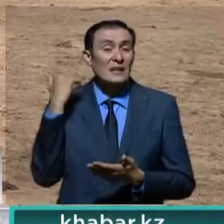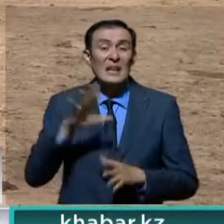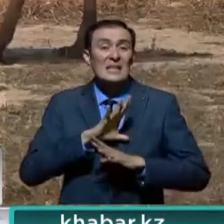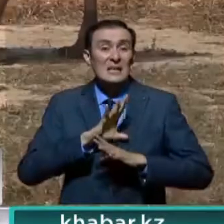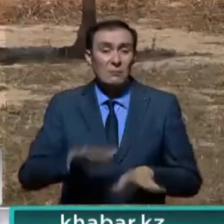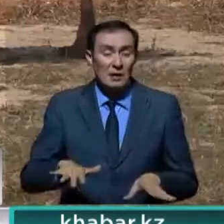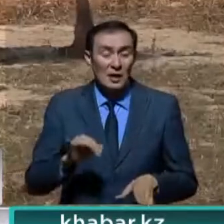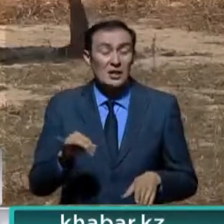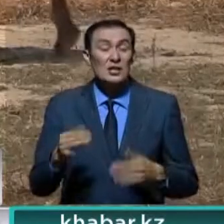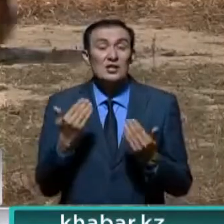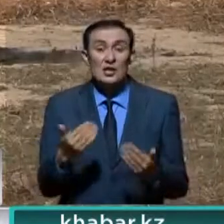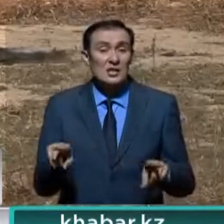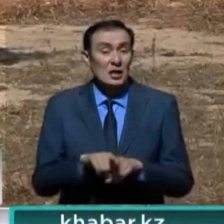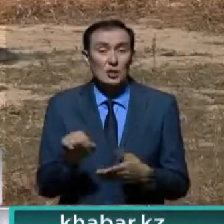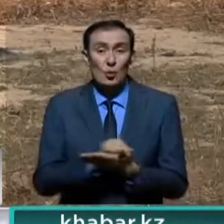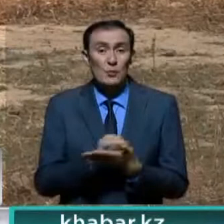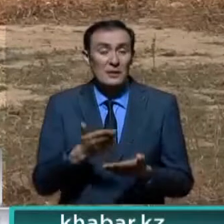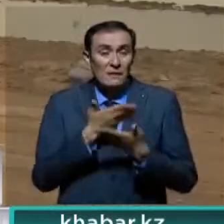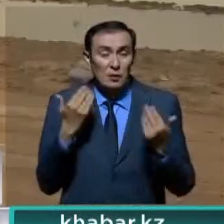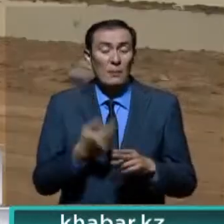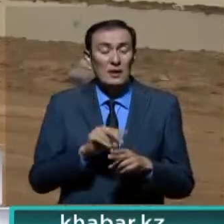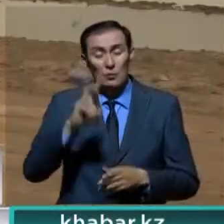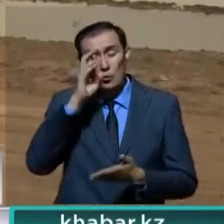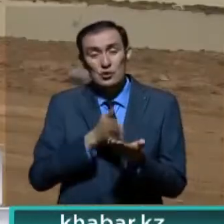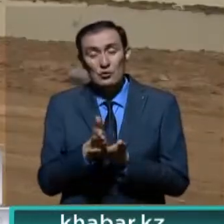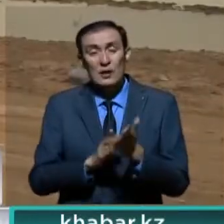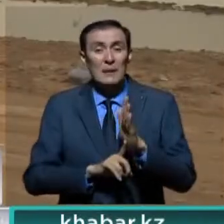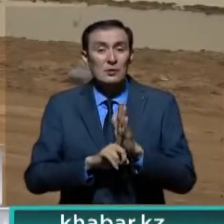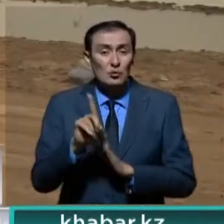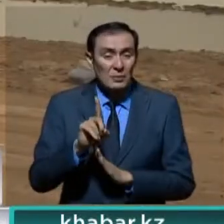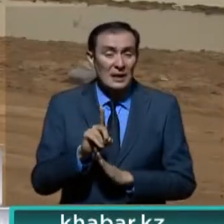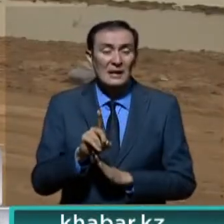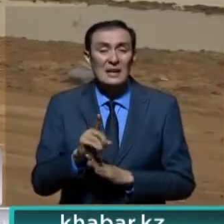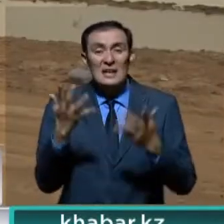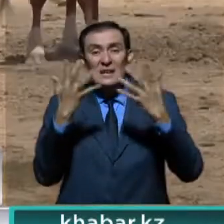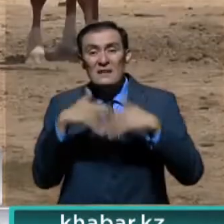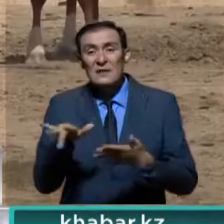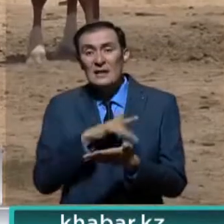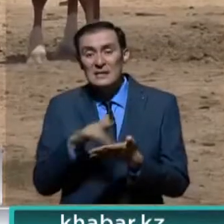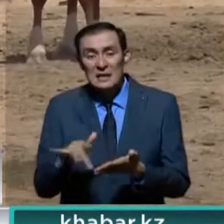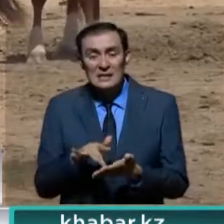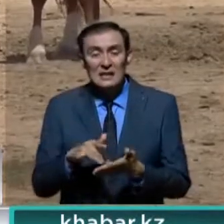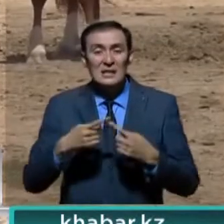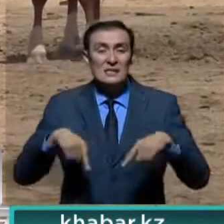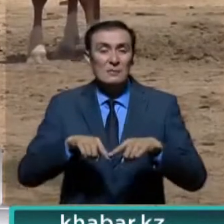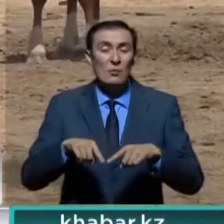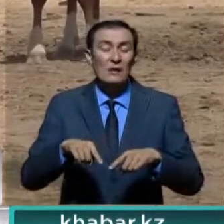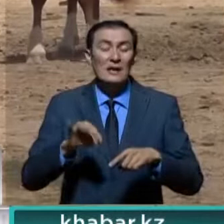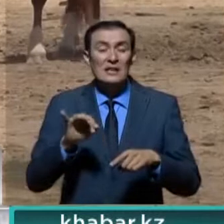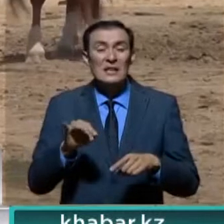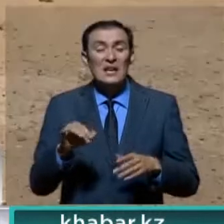тогда не ты сейчас поэтому чиновники приступили к инвентаризации скотных зимовок и